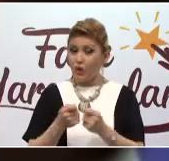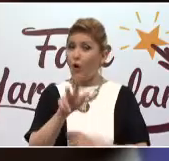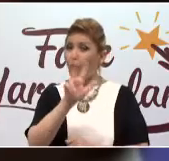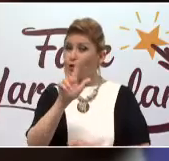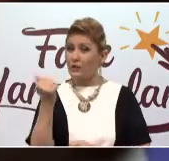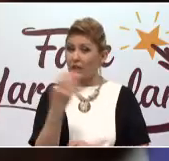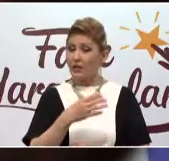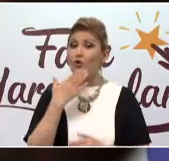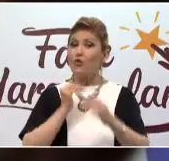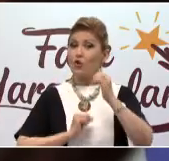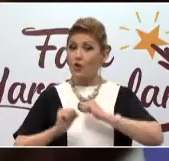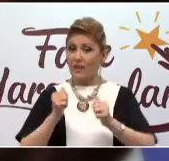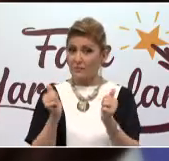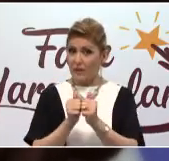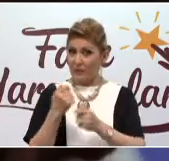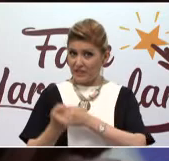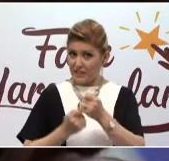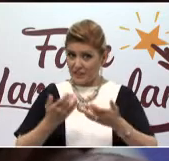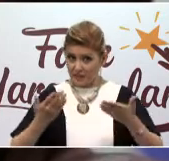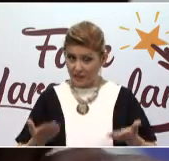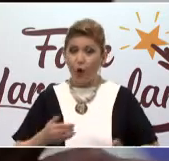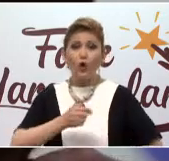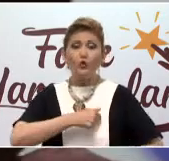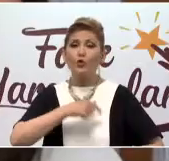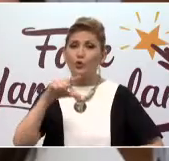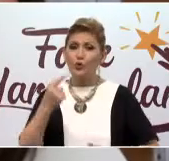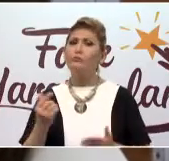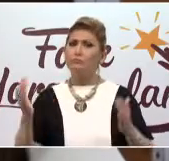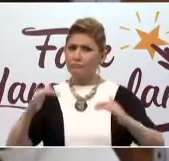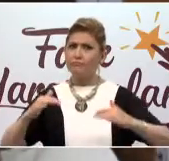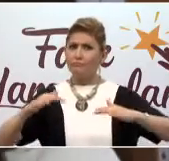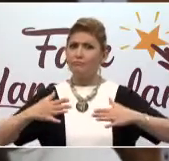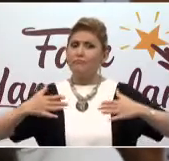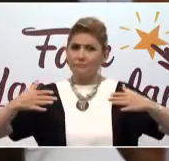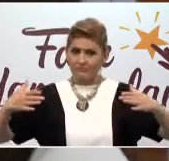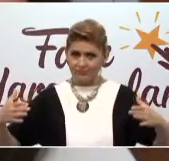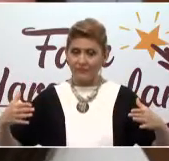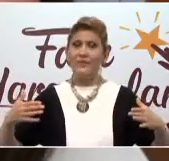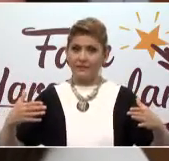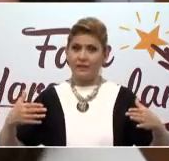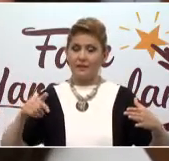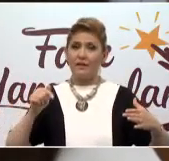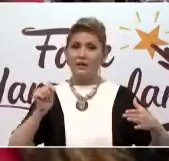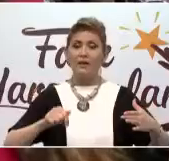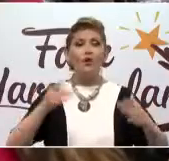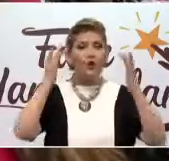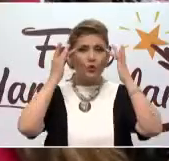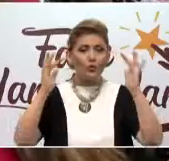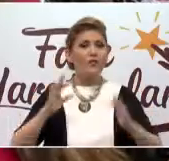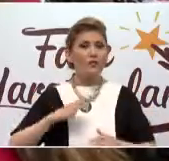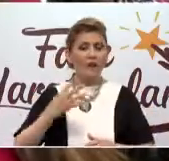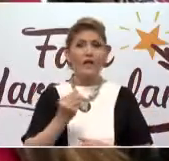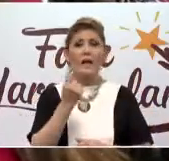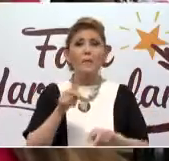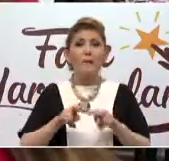üniversite ile işbirliği içerisindeyiz. Gönüllü ağımız günden güne artıyor. Özellikle zaten kültürümüzde var olan